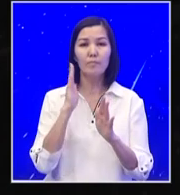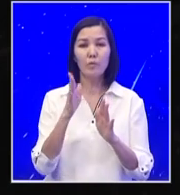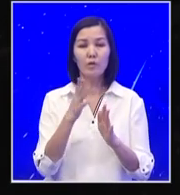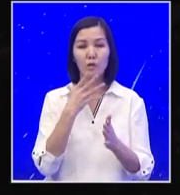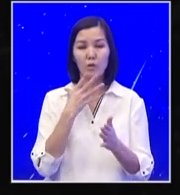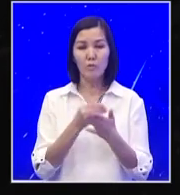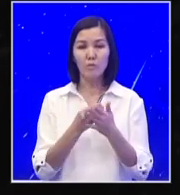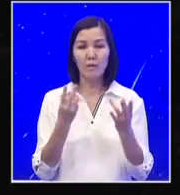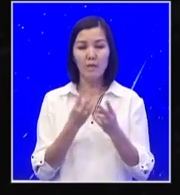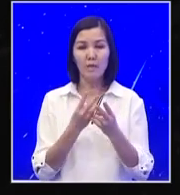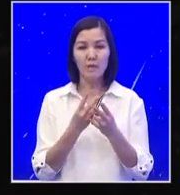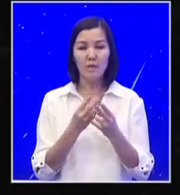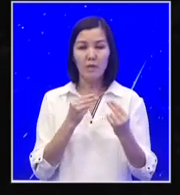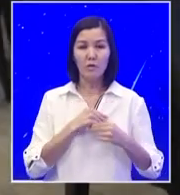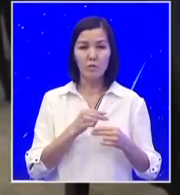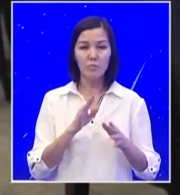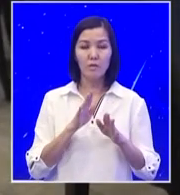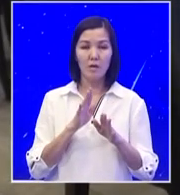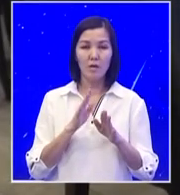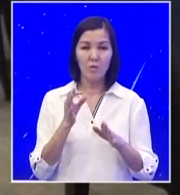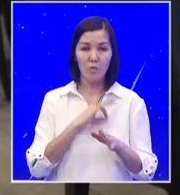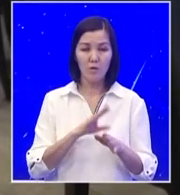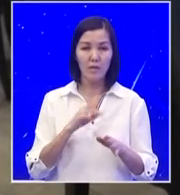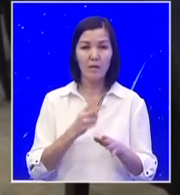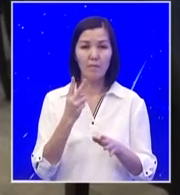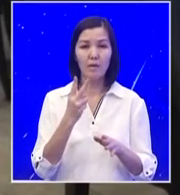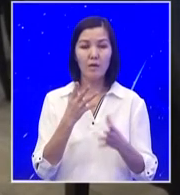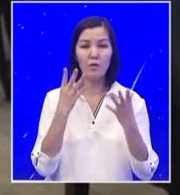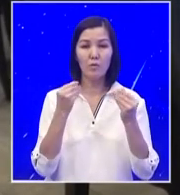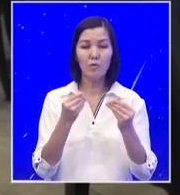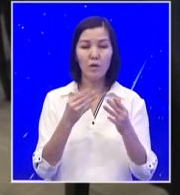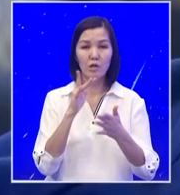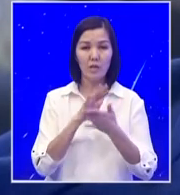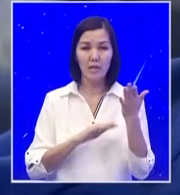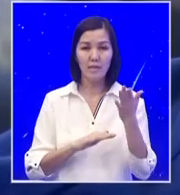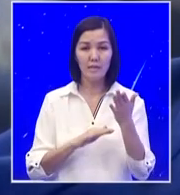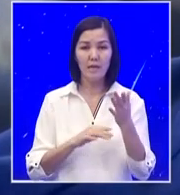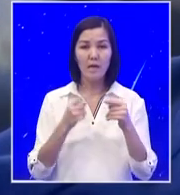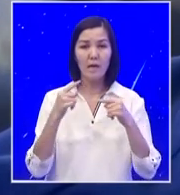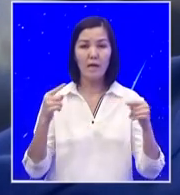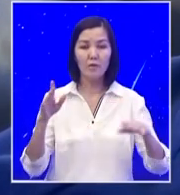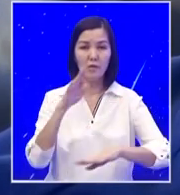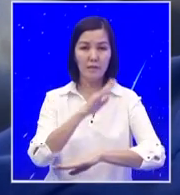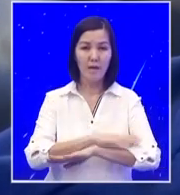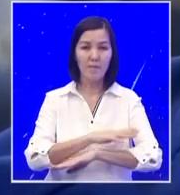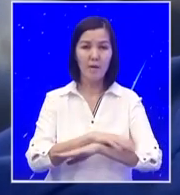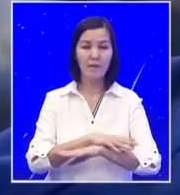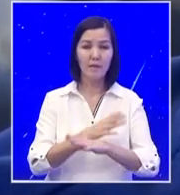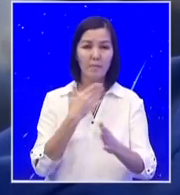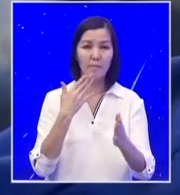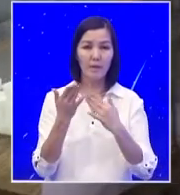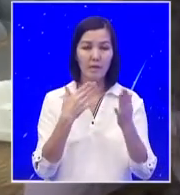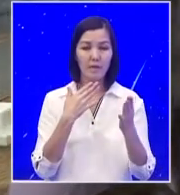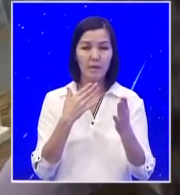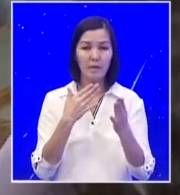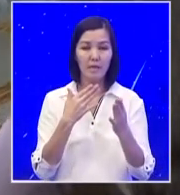өзіме жұмыс барысында қолданамын деп ойлаймын. Престор екі күнге жалғасты. Аясында өткізілген түрлі тренингтер мен пікірталастардан бөлек